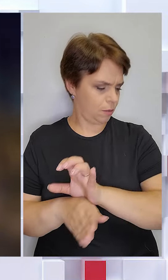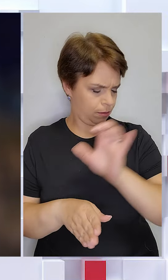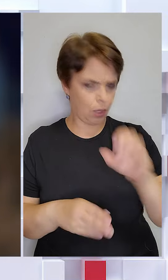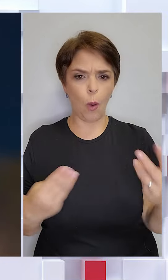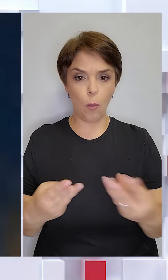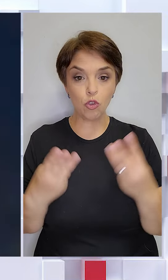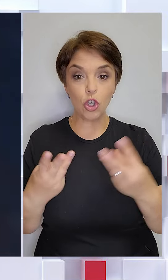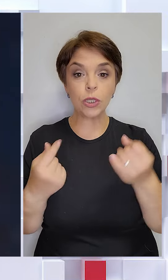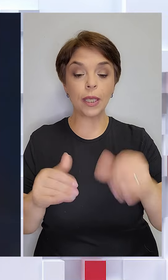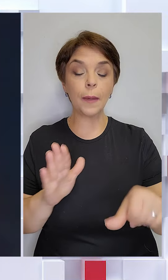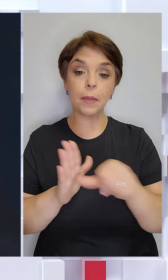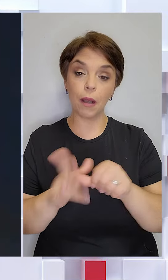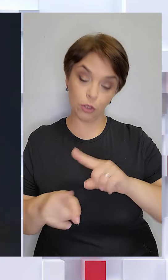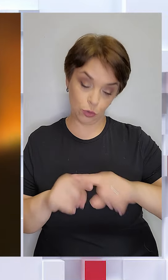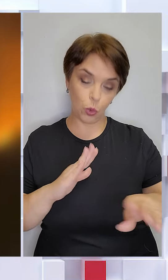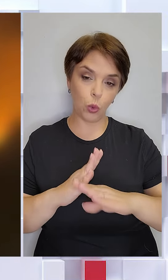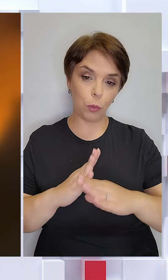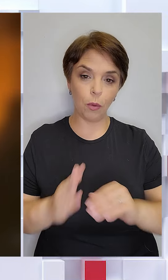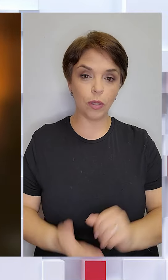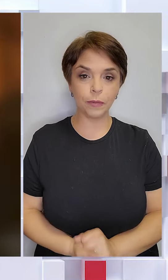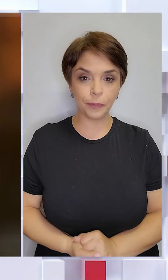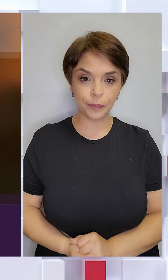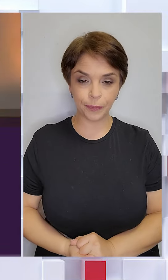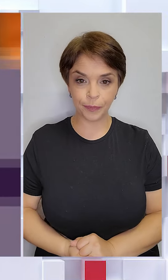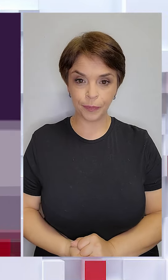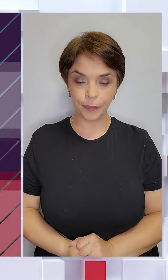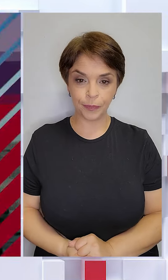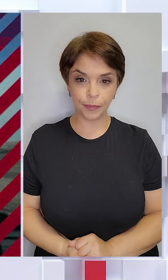відправили пожежників та бригади швидкої допомоги.